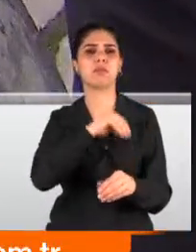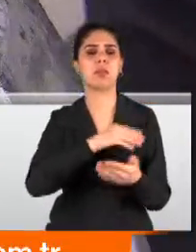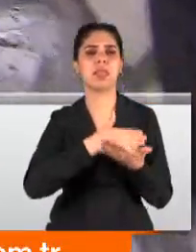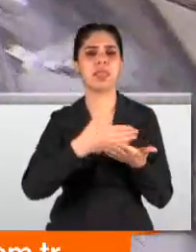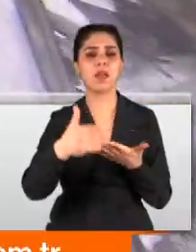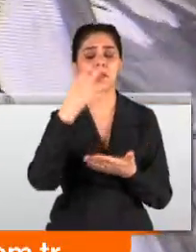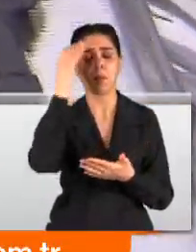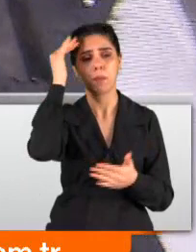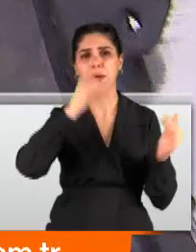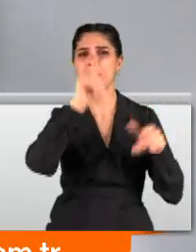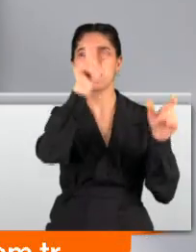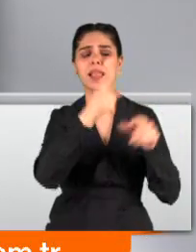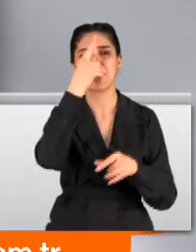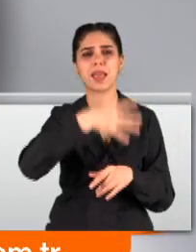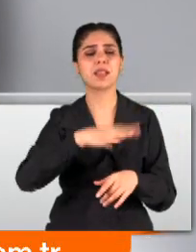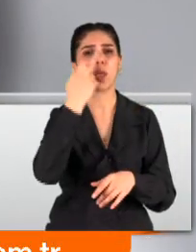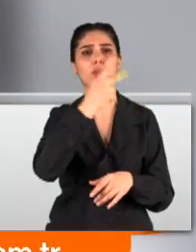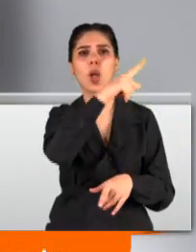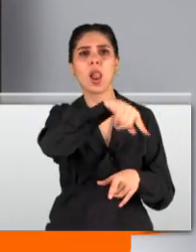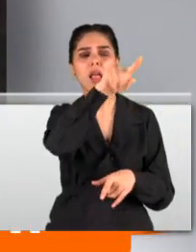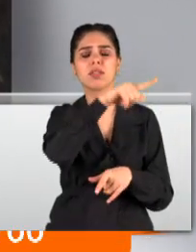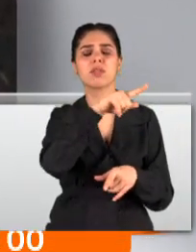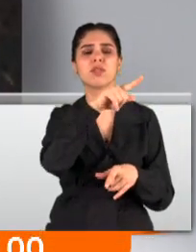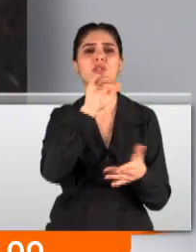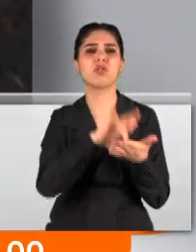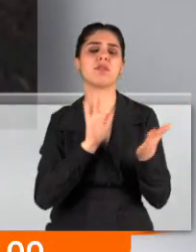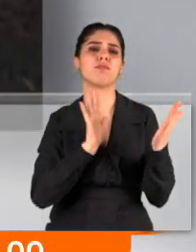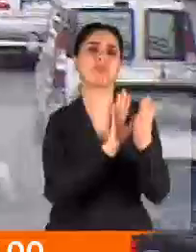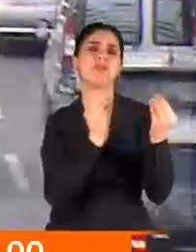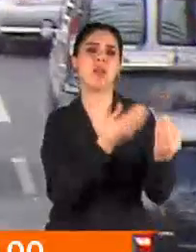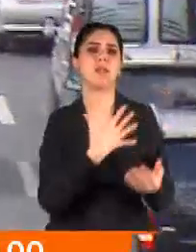Mağdurların tek isteği dolandırıcıların yaptıklarının yanına kar kalmaması.